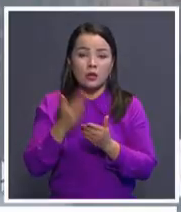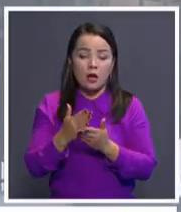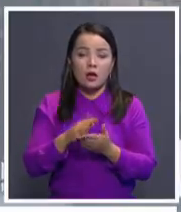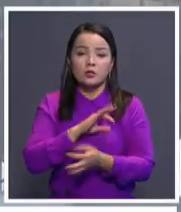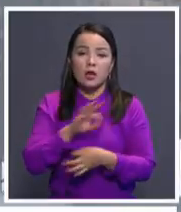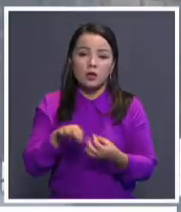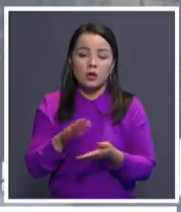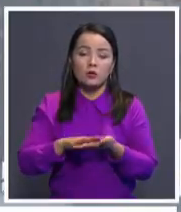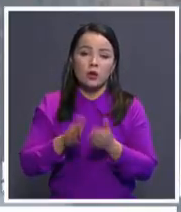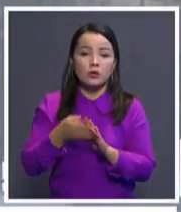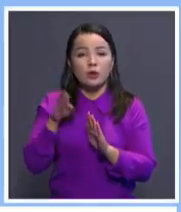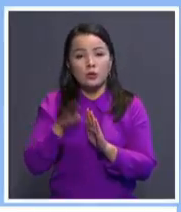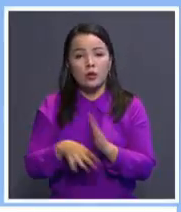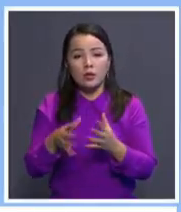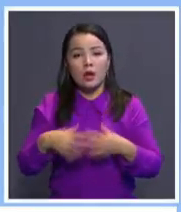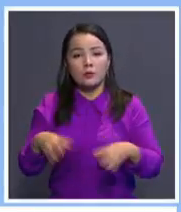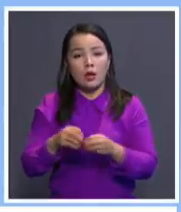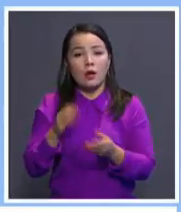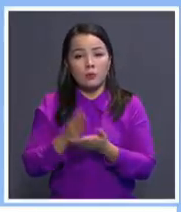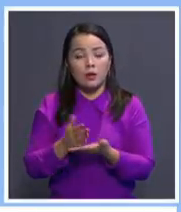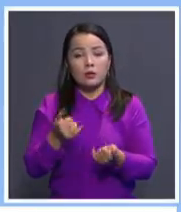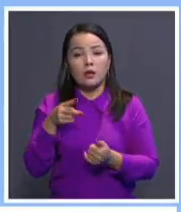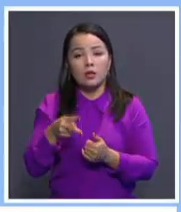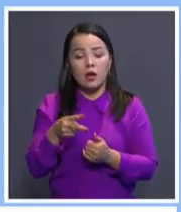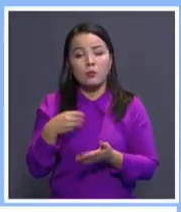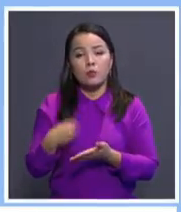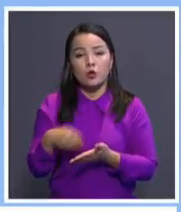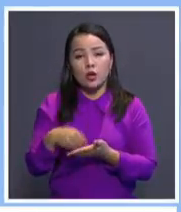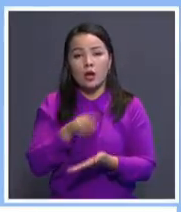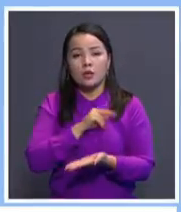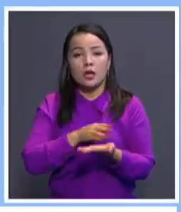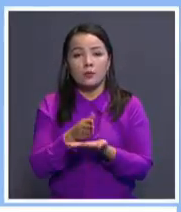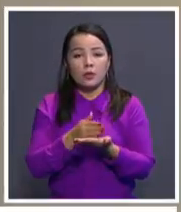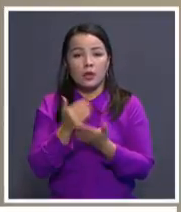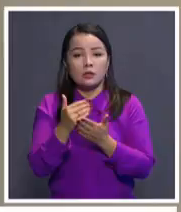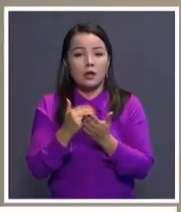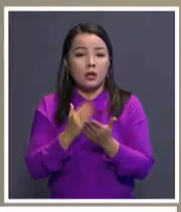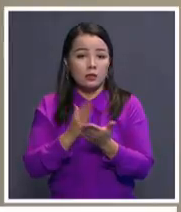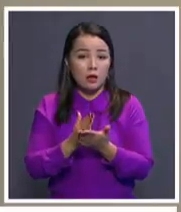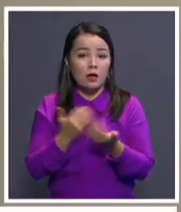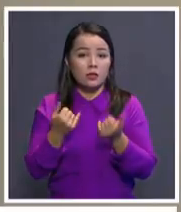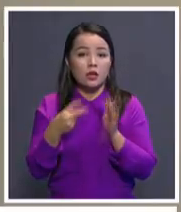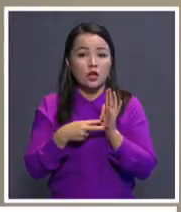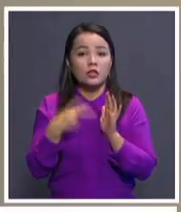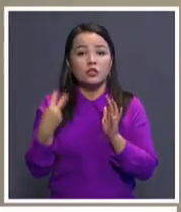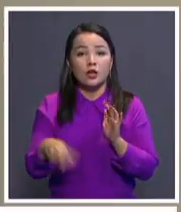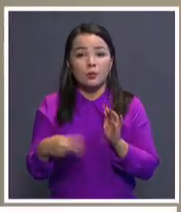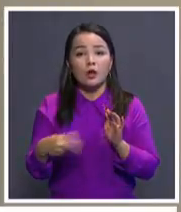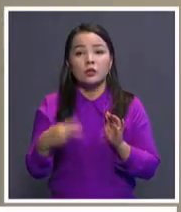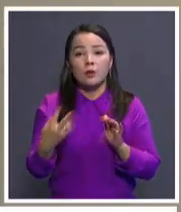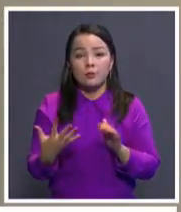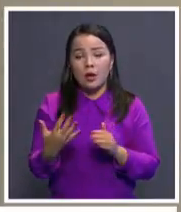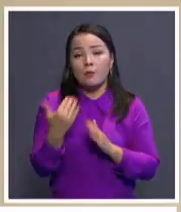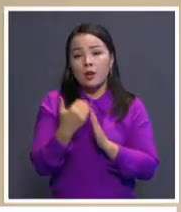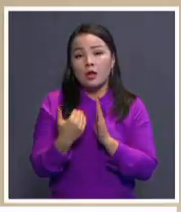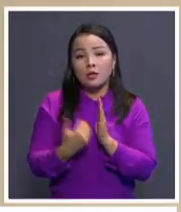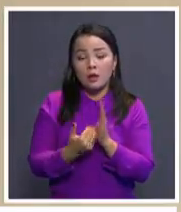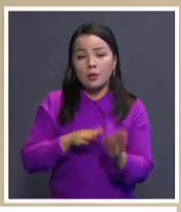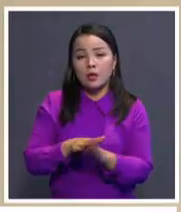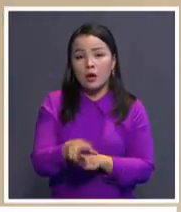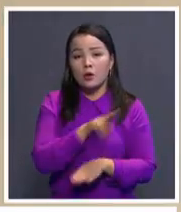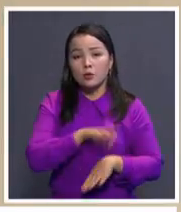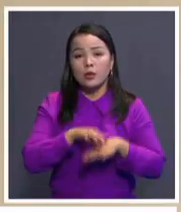Тағы 2000-ы бюджеттік сала қызметкерлері. Парламент депутаттары өңірде 7-20-25 бағдарламасының жүзеге